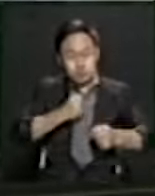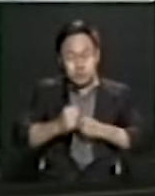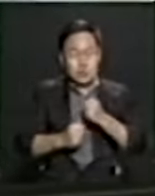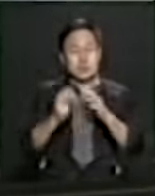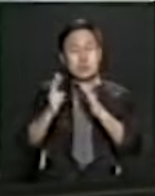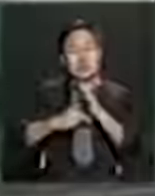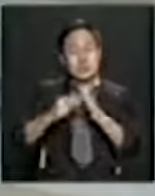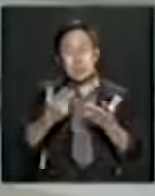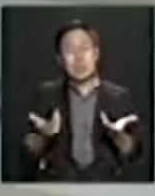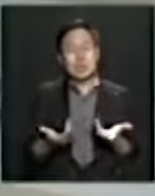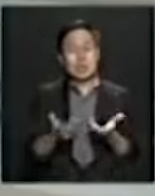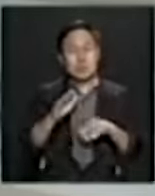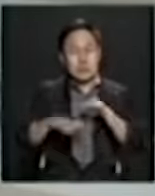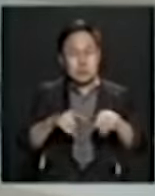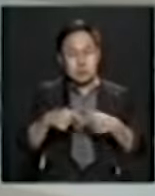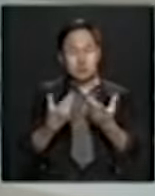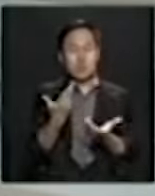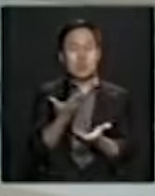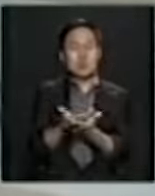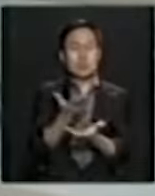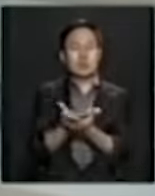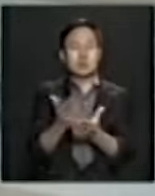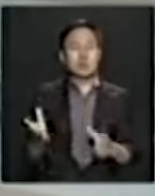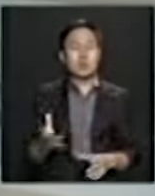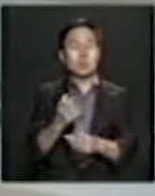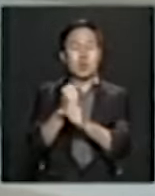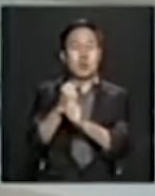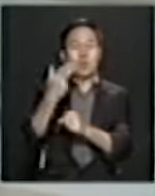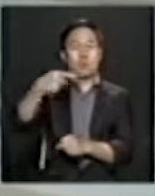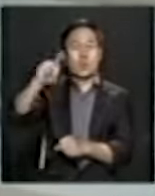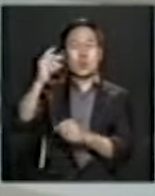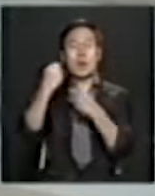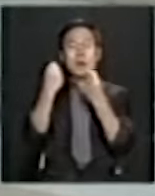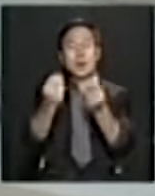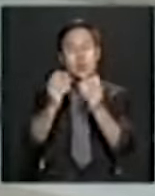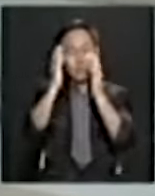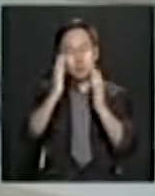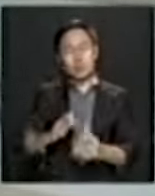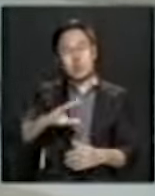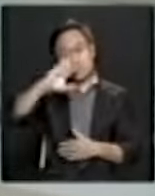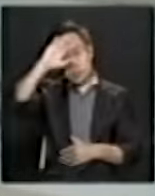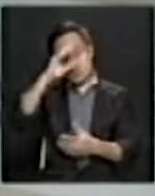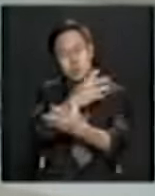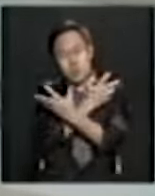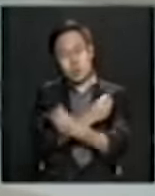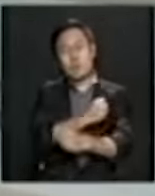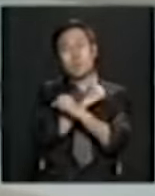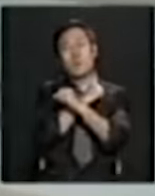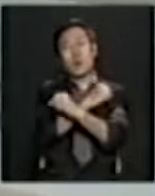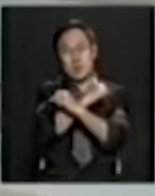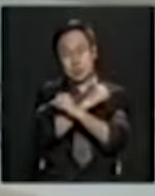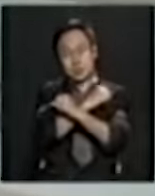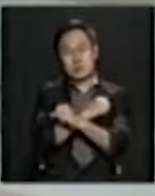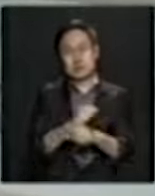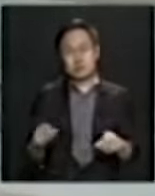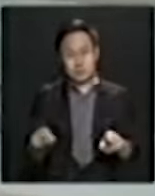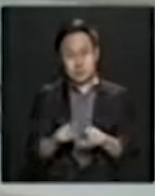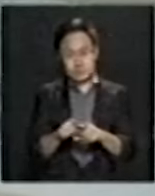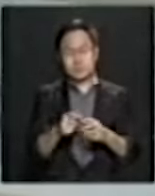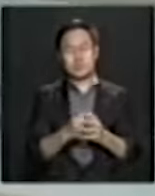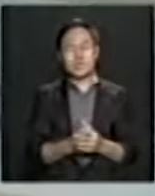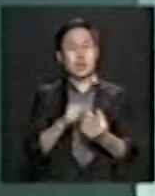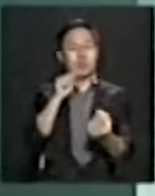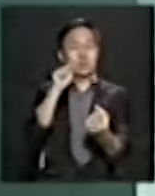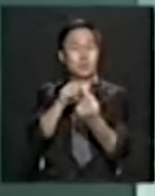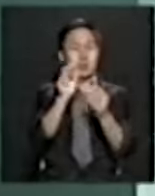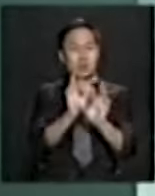นี่ยส่วนหนึ่งก็แน่นอนนำไปใช้ประโยชน์ช่วยเหลือคนโปลิโอป้องกันผู้ป่วยโปลิโอนะครับนี่คือจุดประส